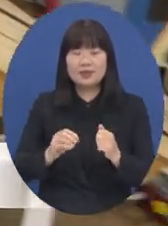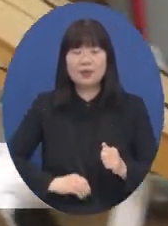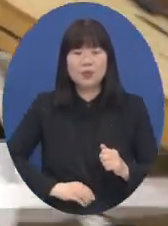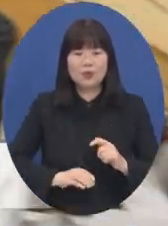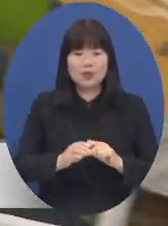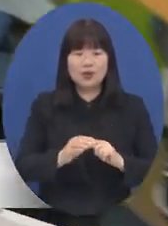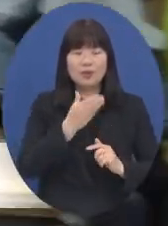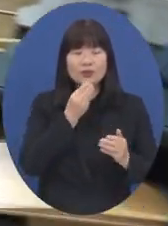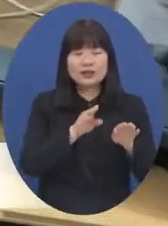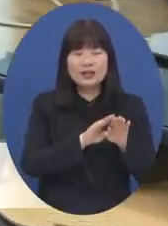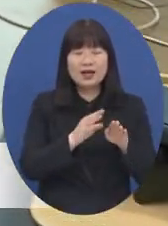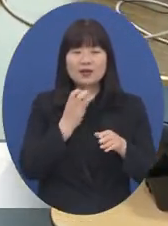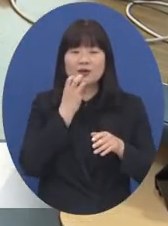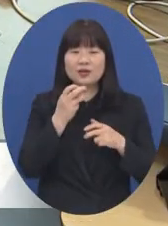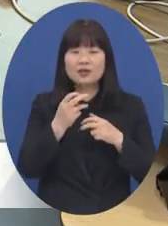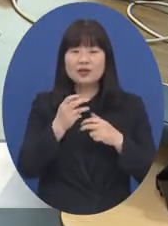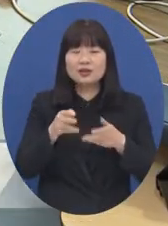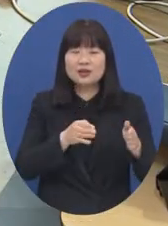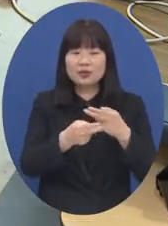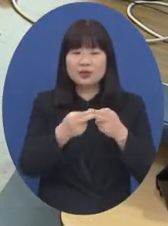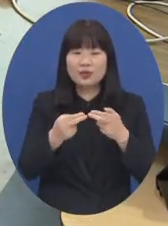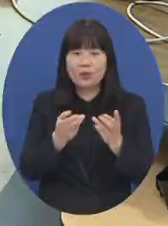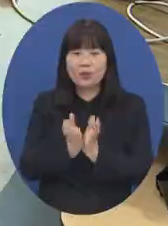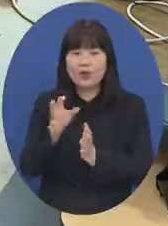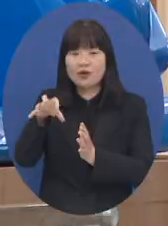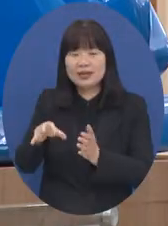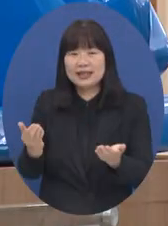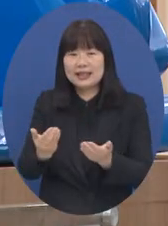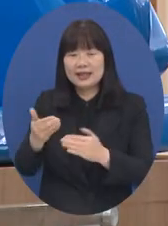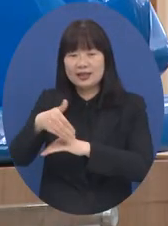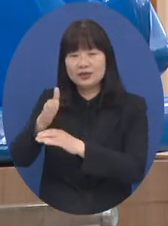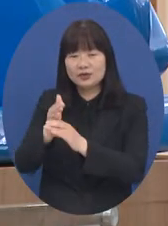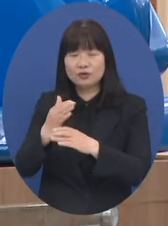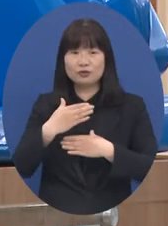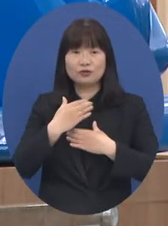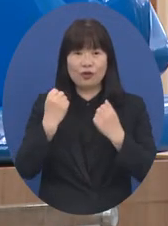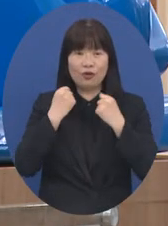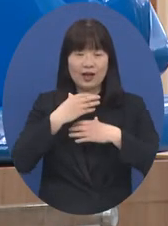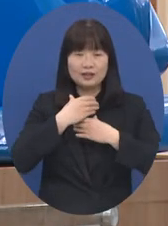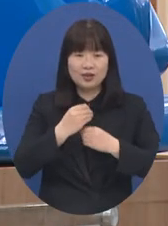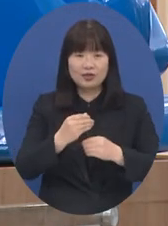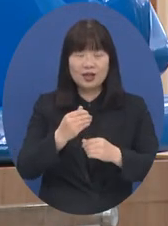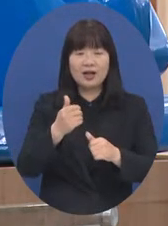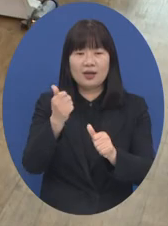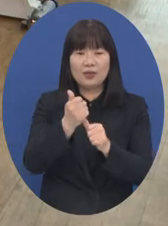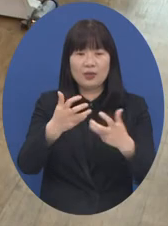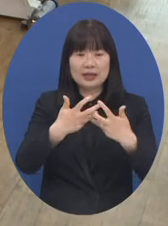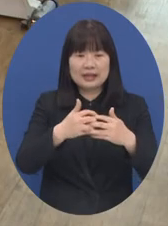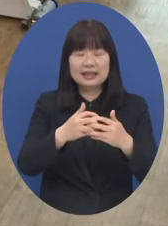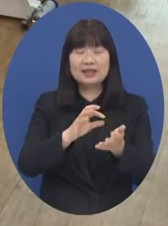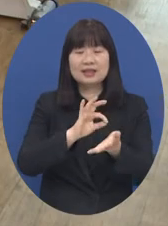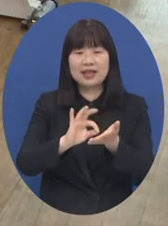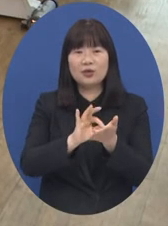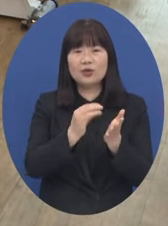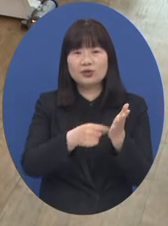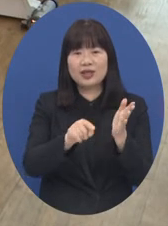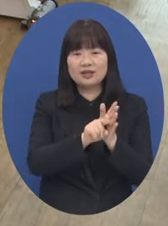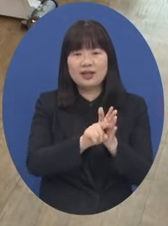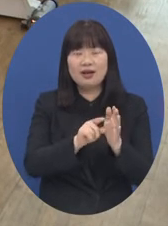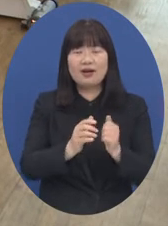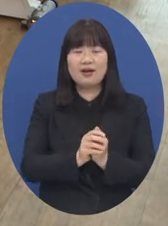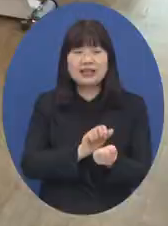복지관, 경기도의료원에서 근무할 예정. 건강하고 안전하게 보조기기를 이용할 수 있도록 세척과 소독